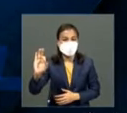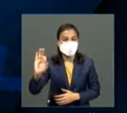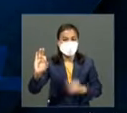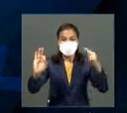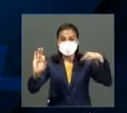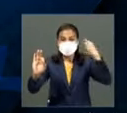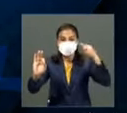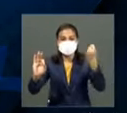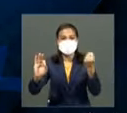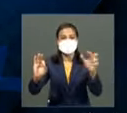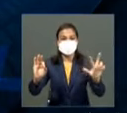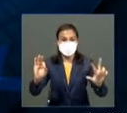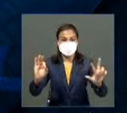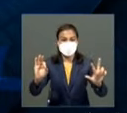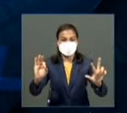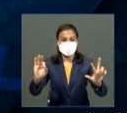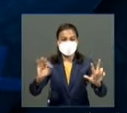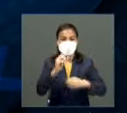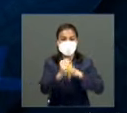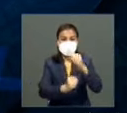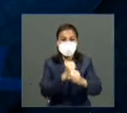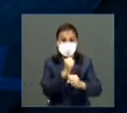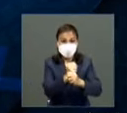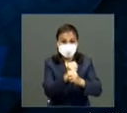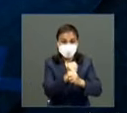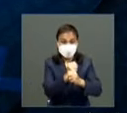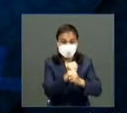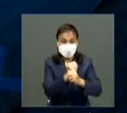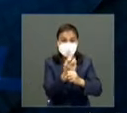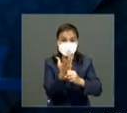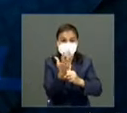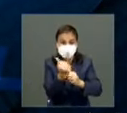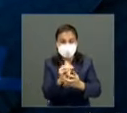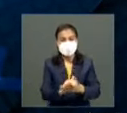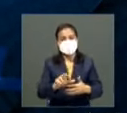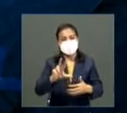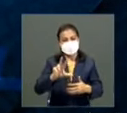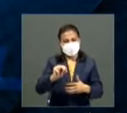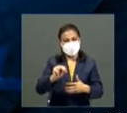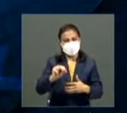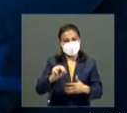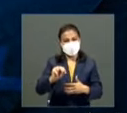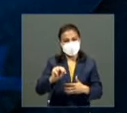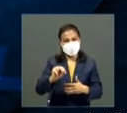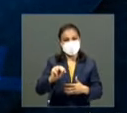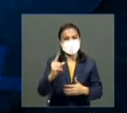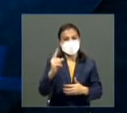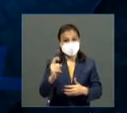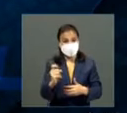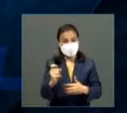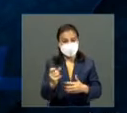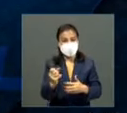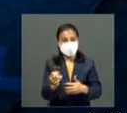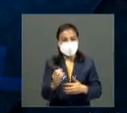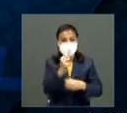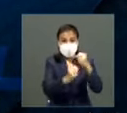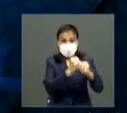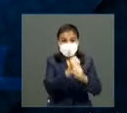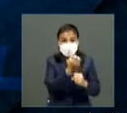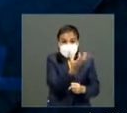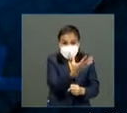หญิง13รายอายุน้อยที่สุดของผู้เสียชีวิตวันนี้คือ30ปีนะคะอายุมากที่สุด92ปี